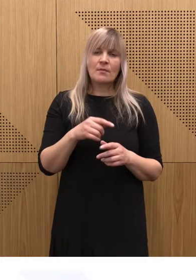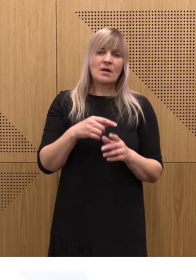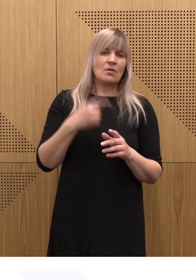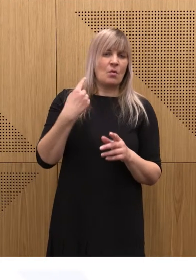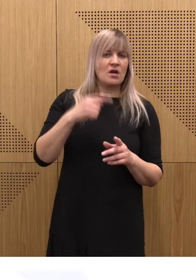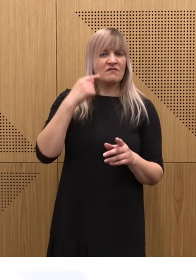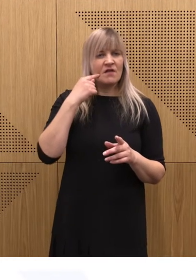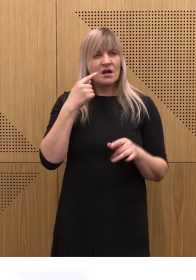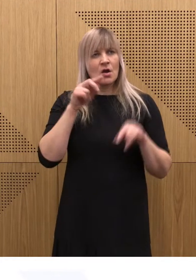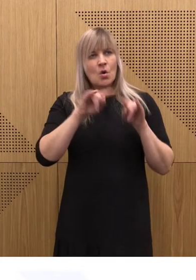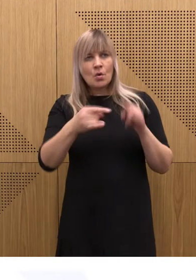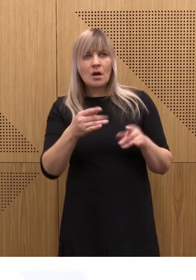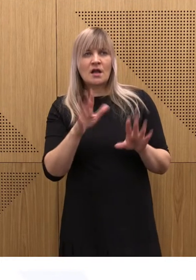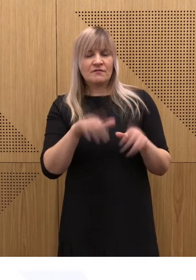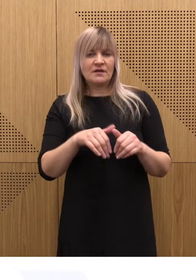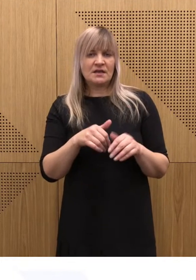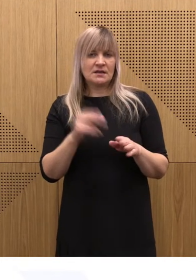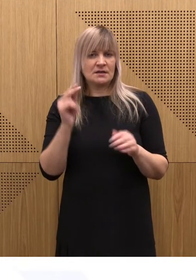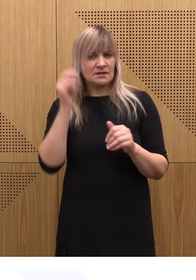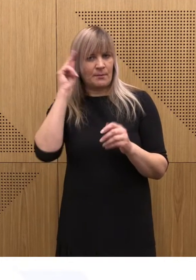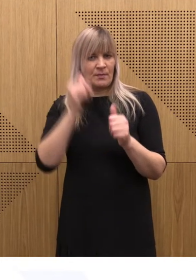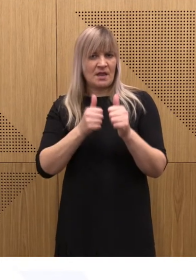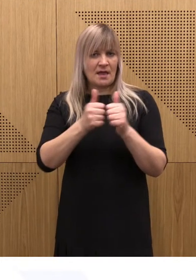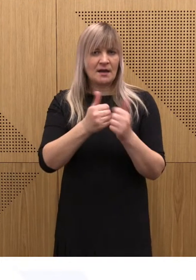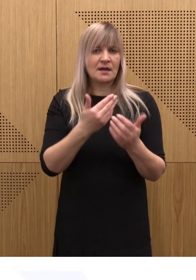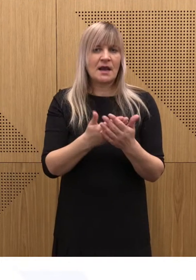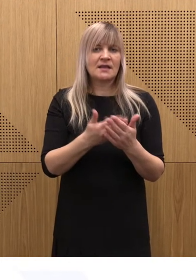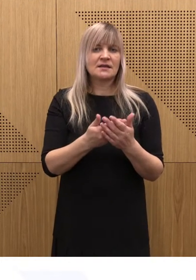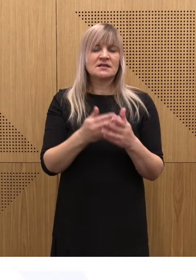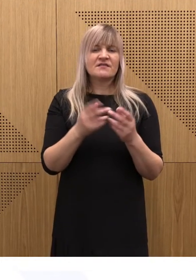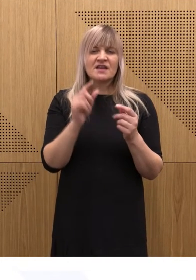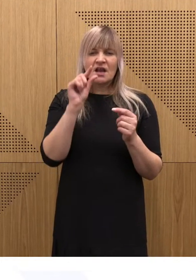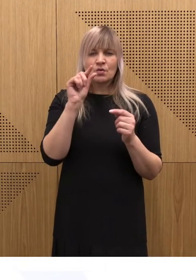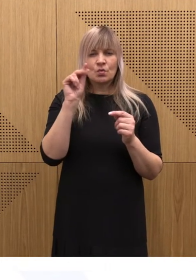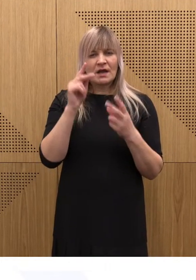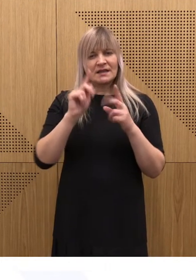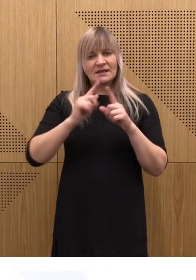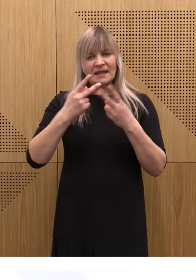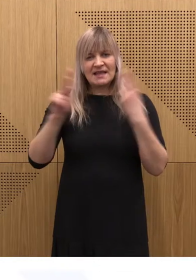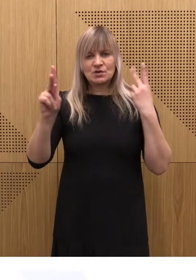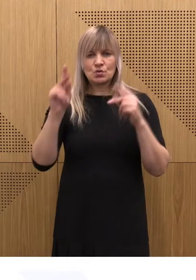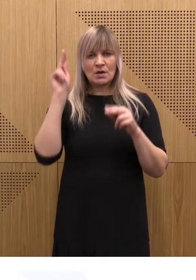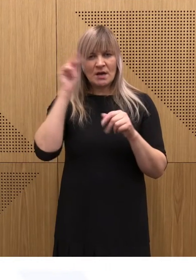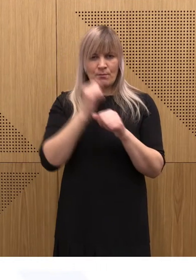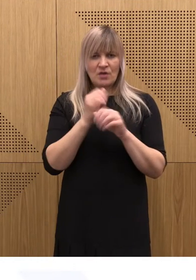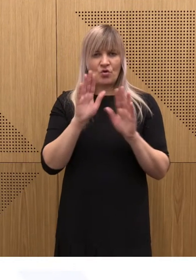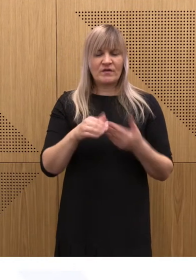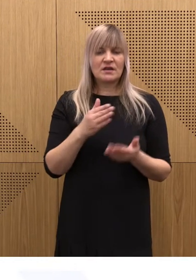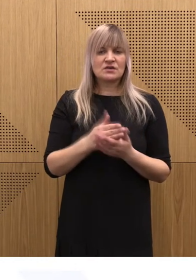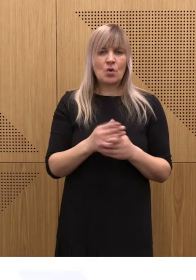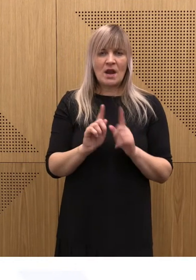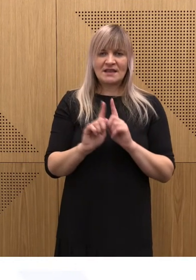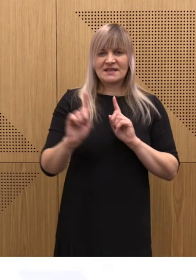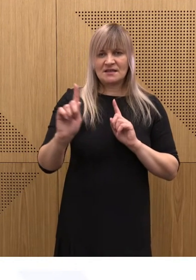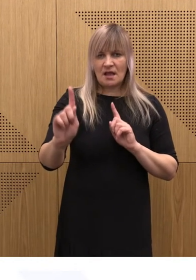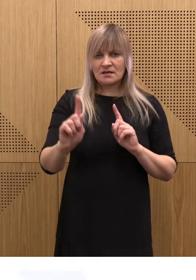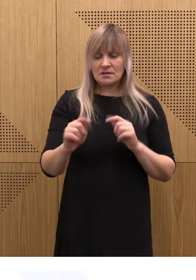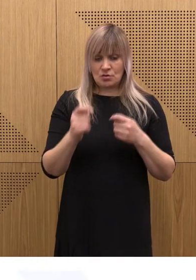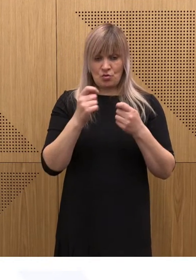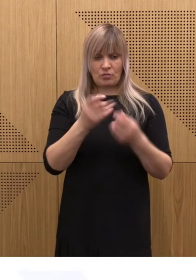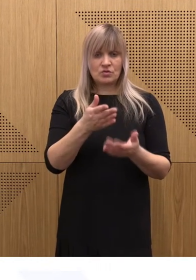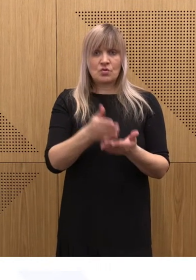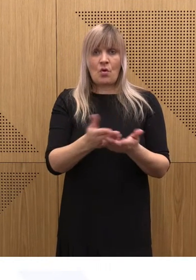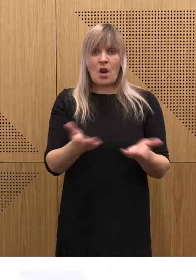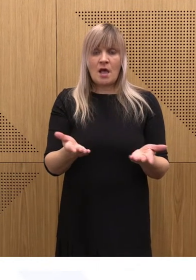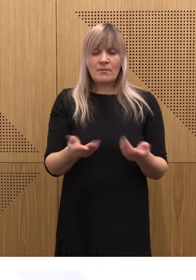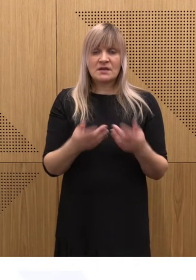täitmiseks, veidi teissuguseks õppetööks distantsilt, millised soovitused on kõiki olemas